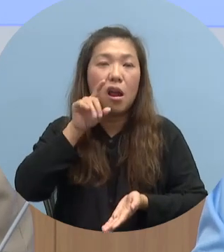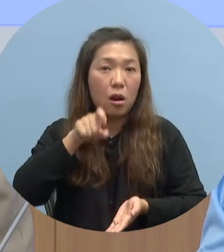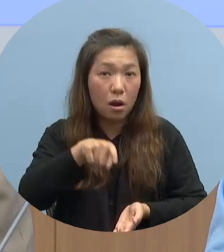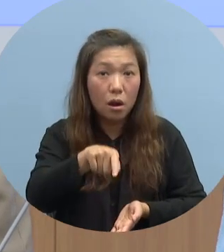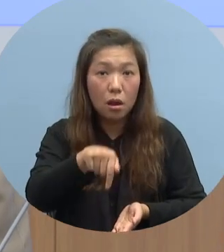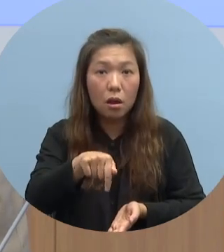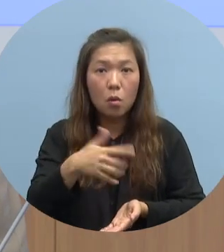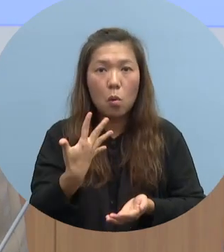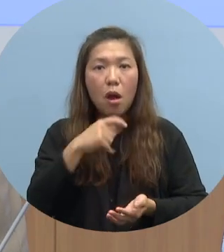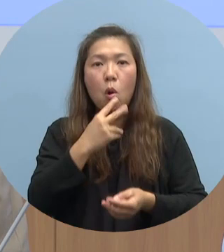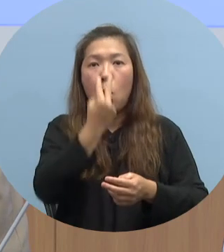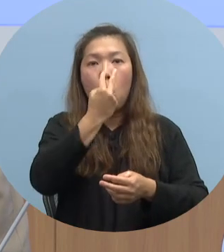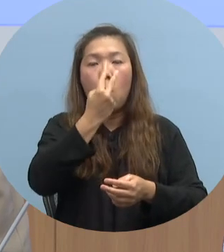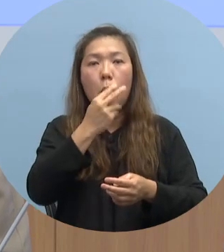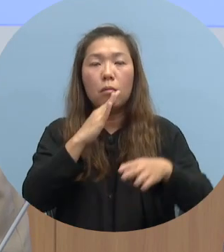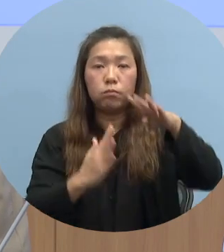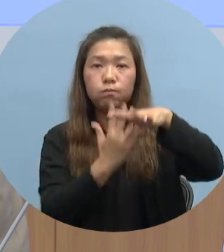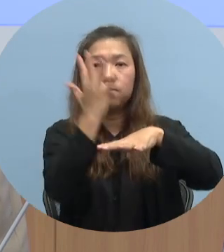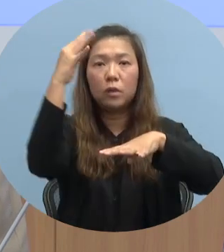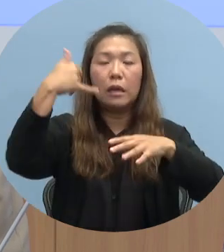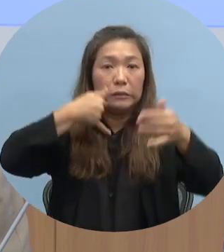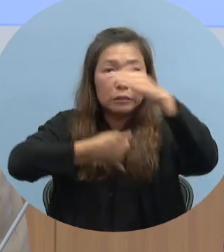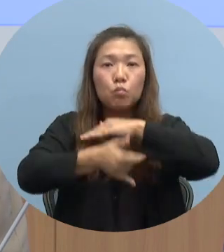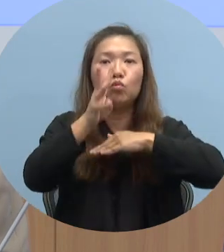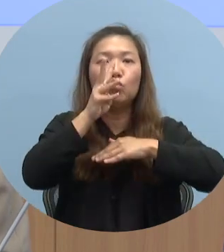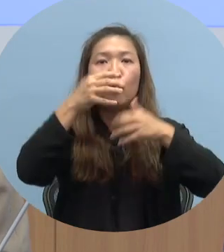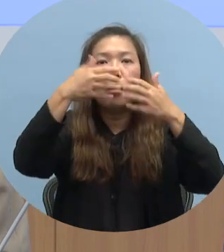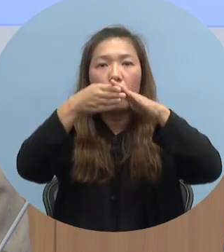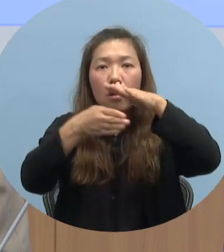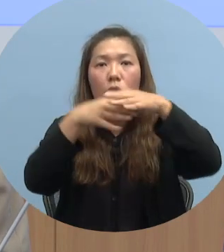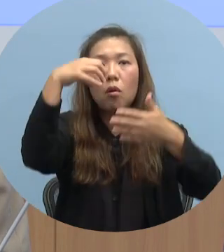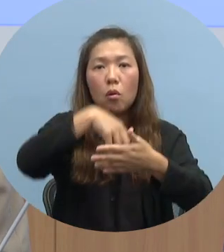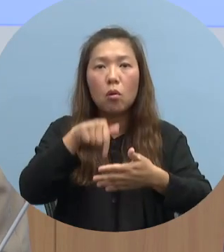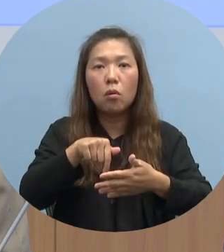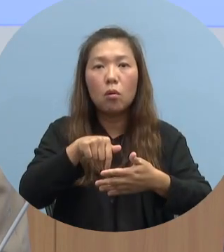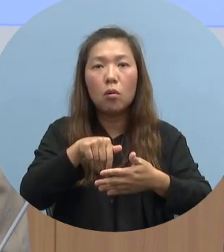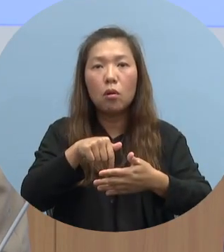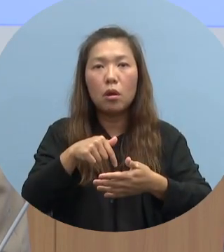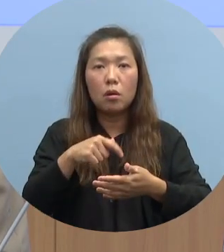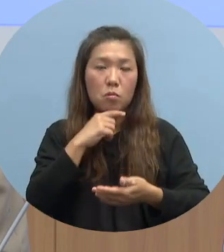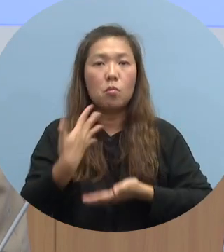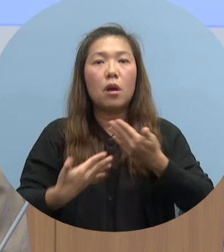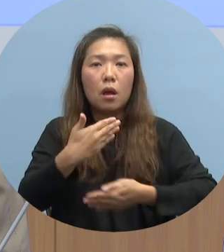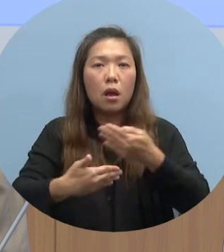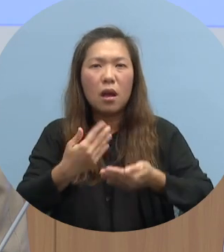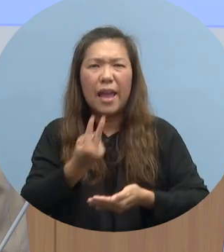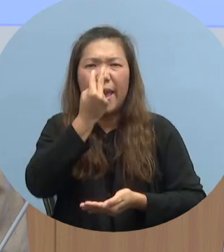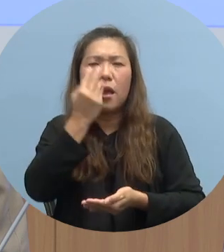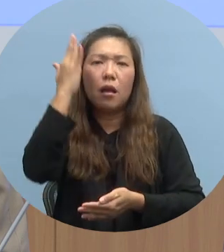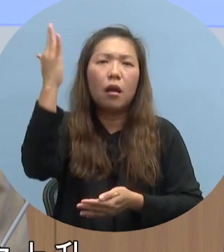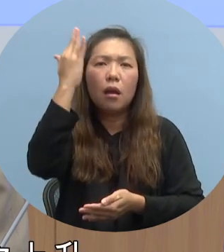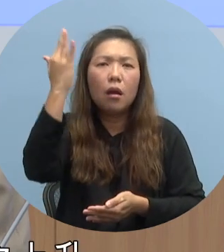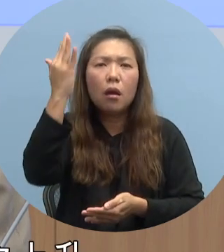經過嗰啲通風口入咗去個水庫裏面。另外咧就係因為隨住全球氣温上